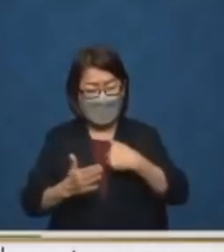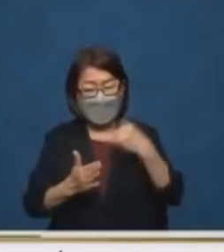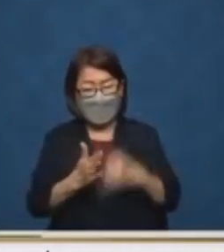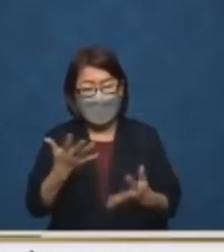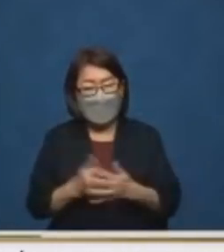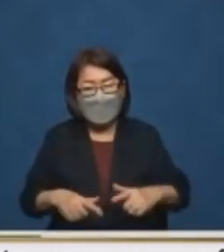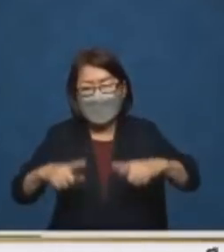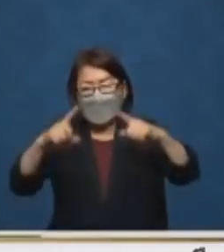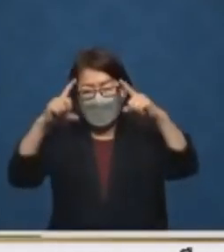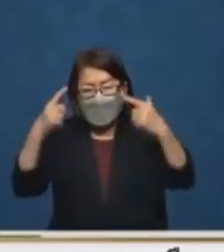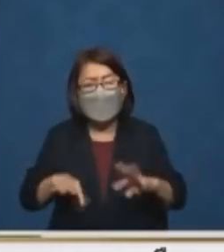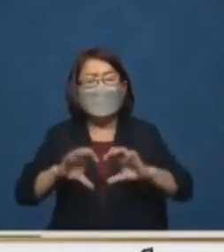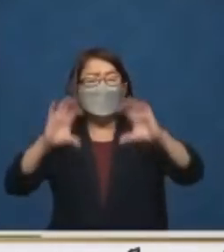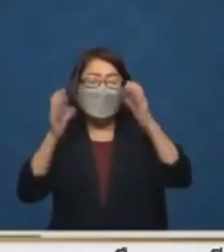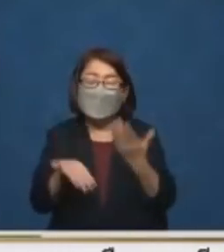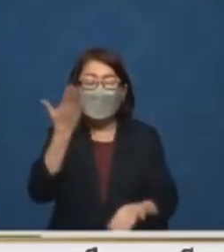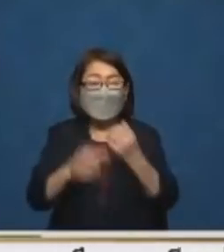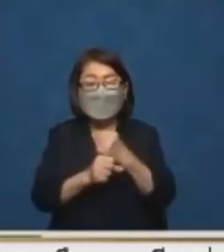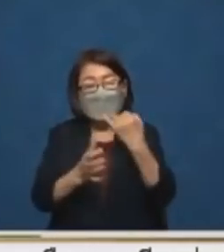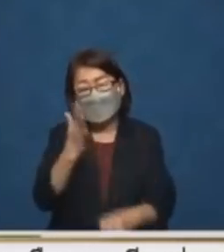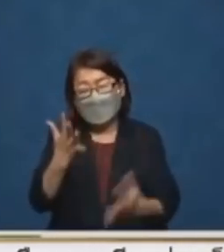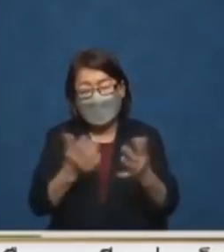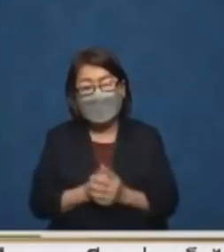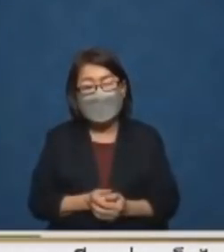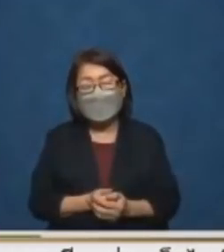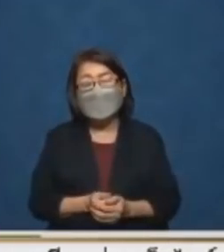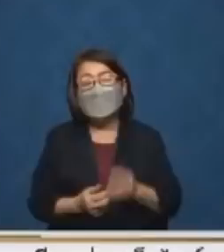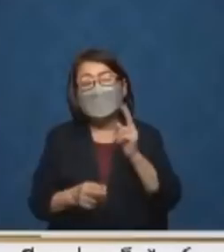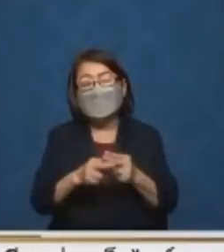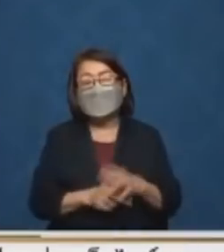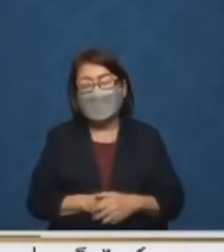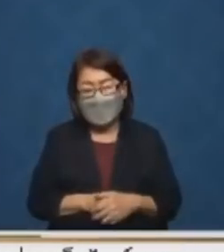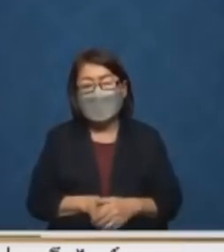ทำอะไรก็ไม่ผิด จนไดรบฉายาวาเป็บีดาเหการยกเว้น